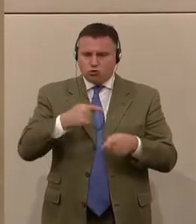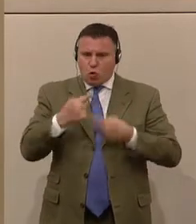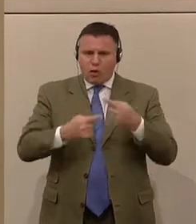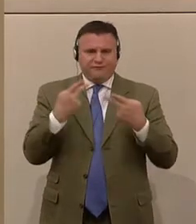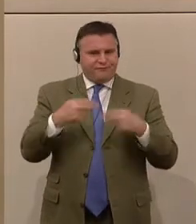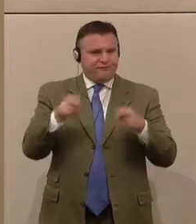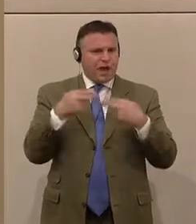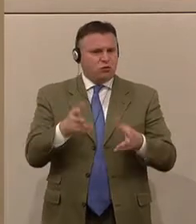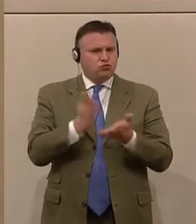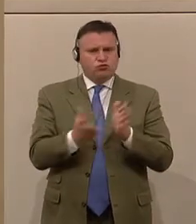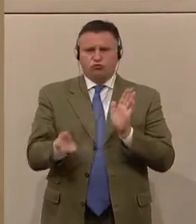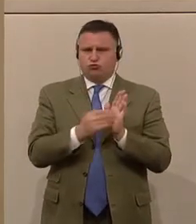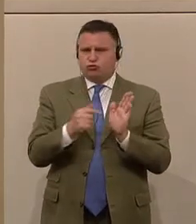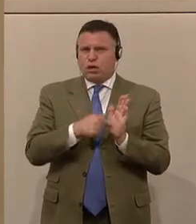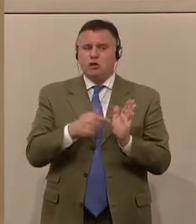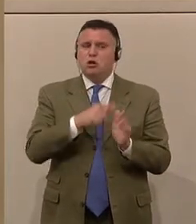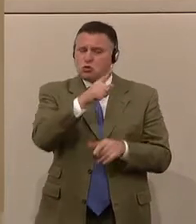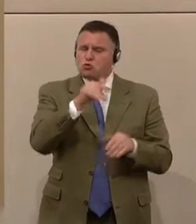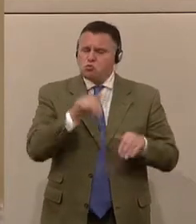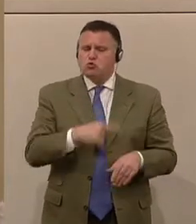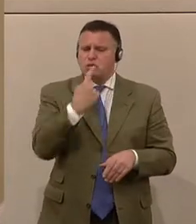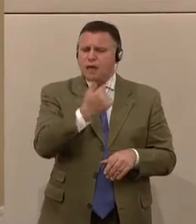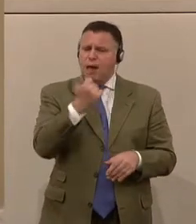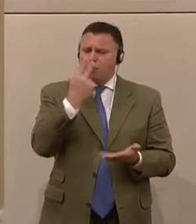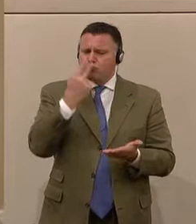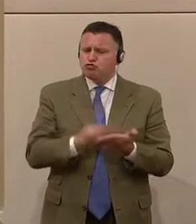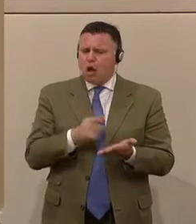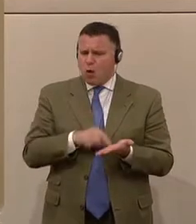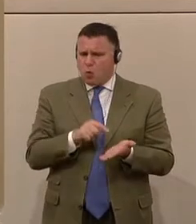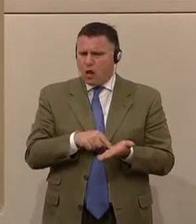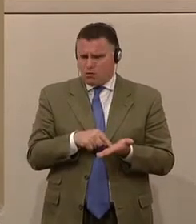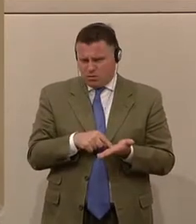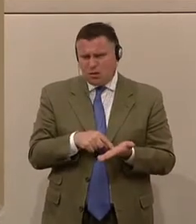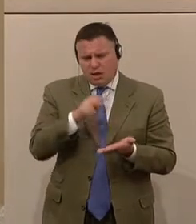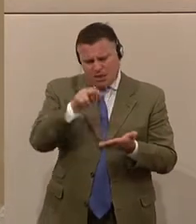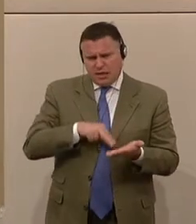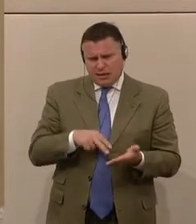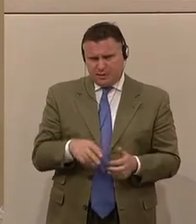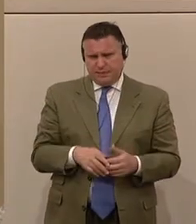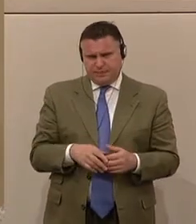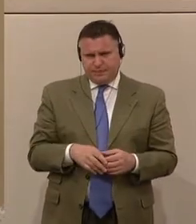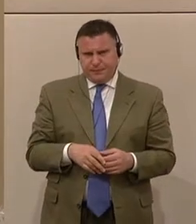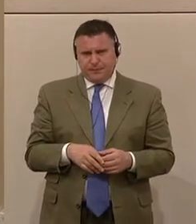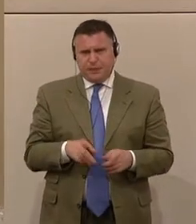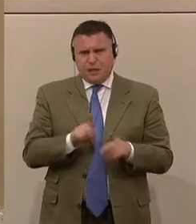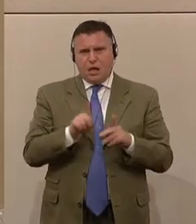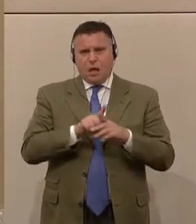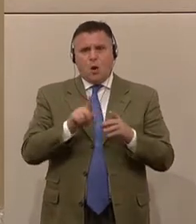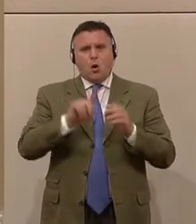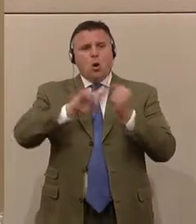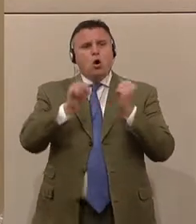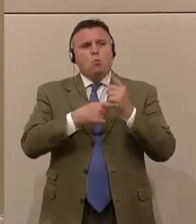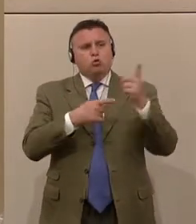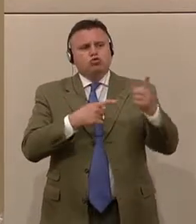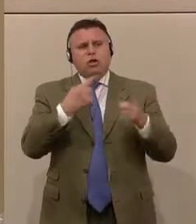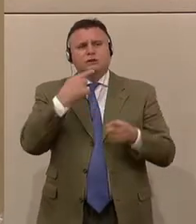beitragen. Auch das steht herinnen, wenn Sie sich die Mühe machen würden, diese Informationen auch zu lesen. Es ist auch Budget